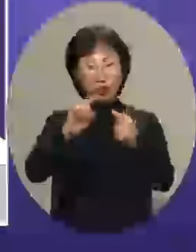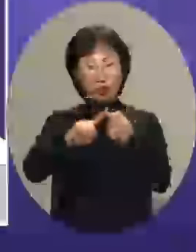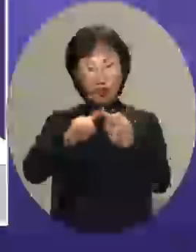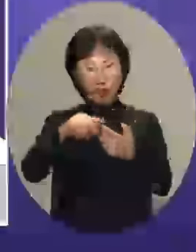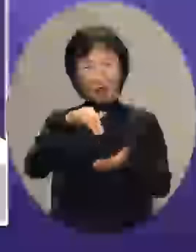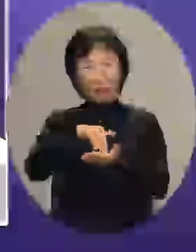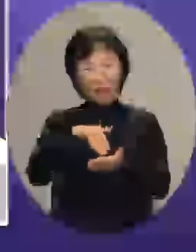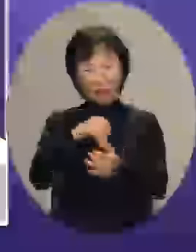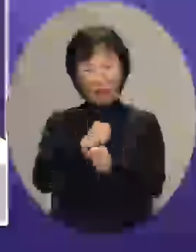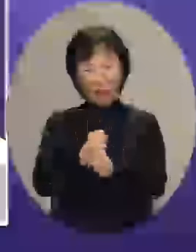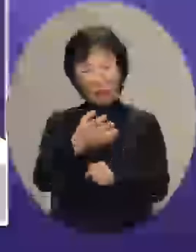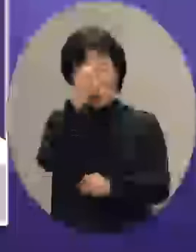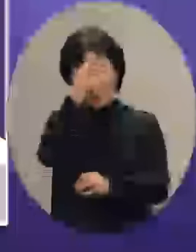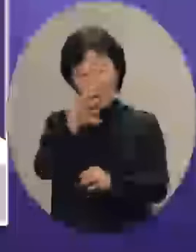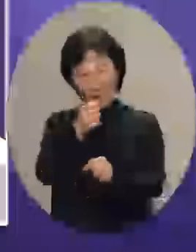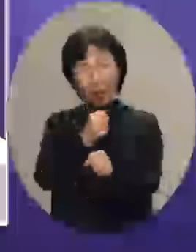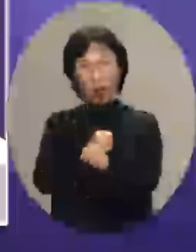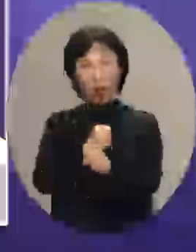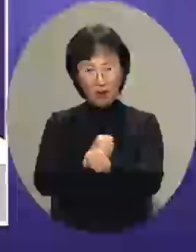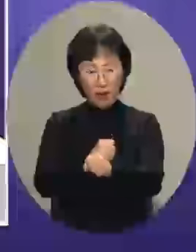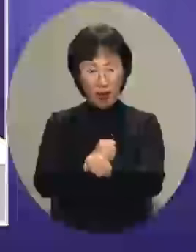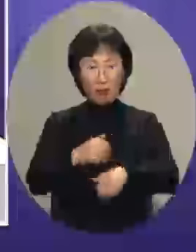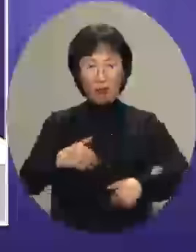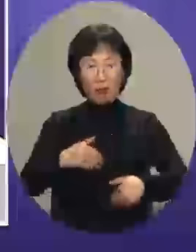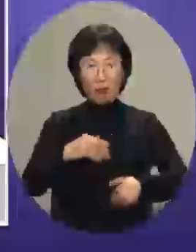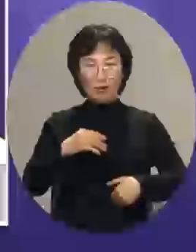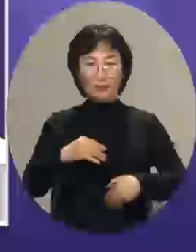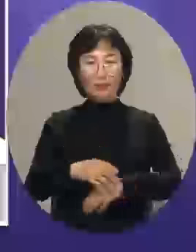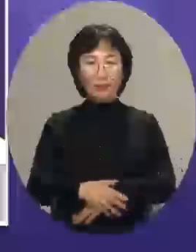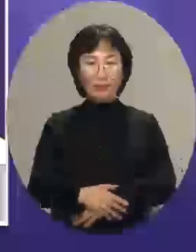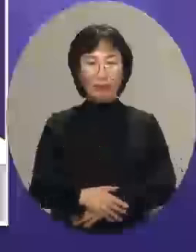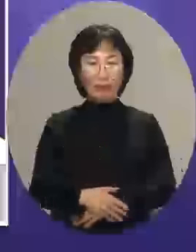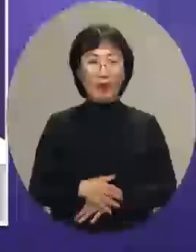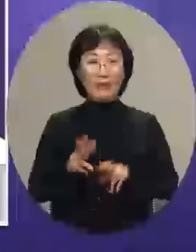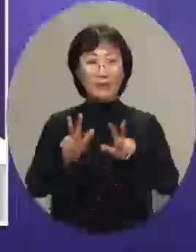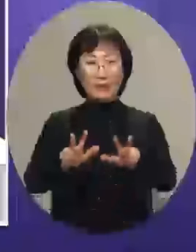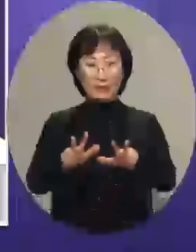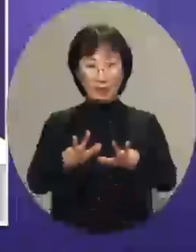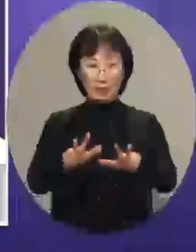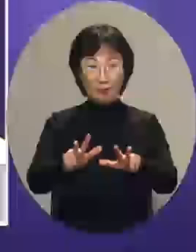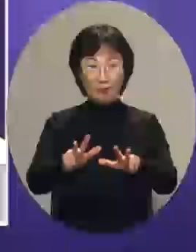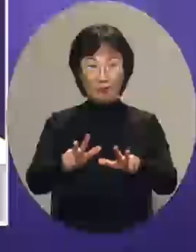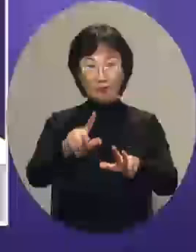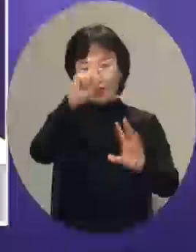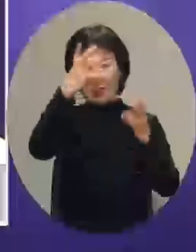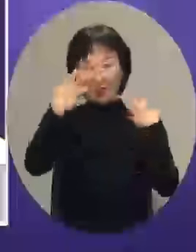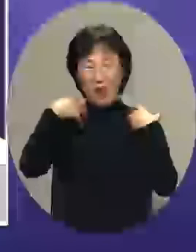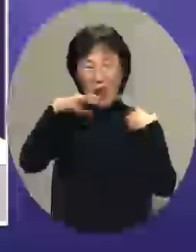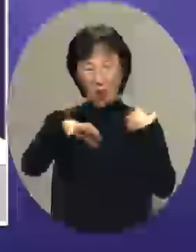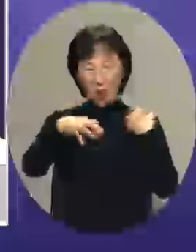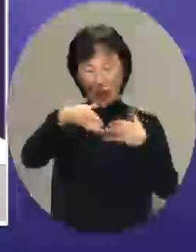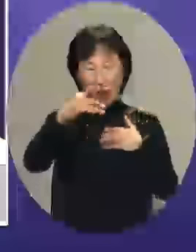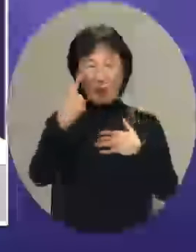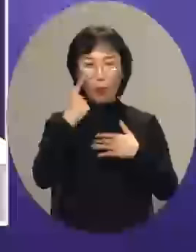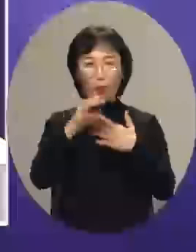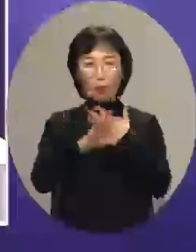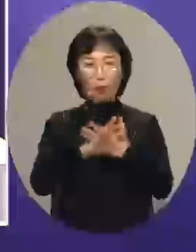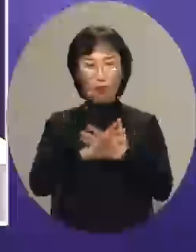또 거기에 사과하거나 해야죠. 당연히 해야 되는데 지금 현재 뭐 시청 앞을 가보거나 뭐 하면 지금